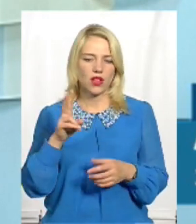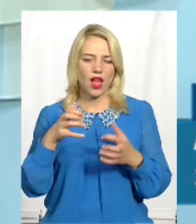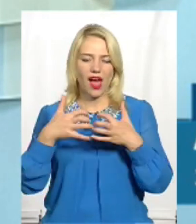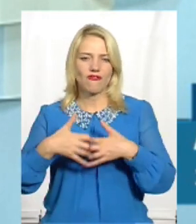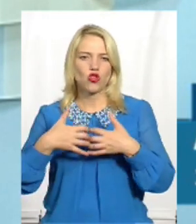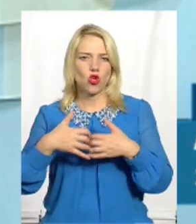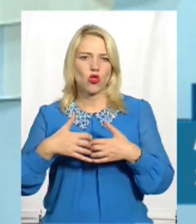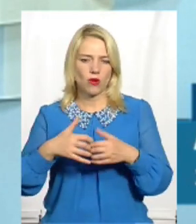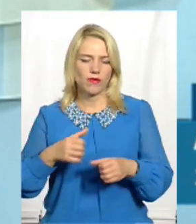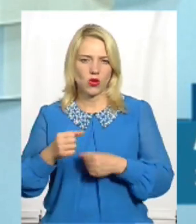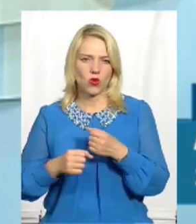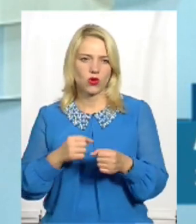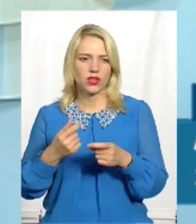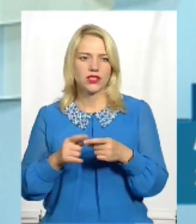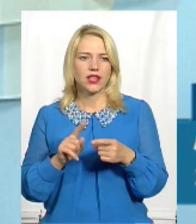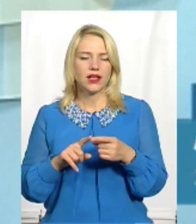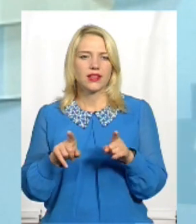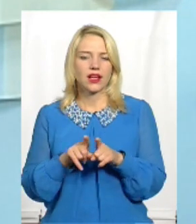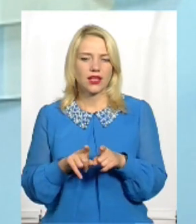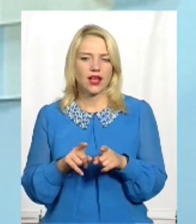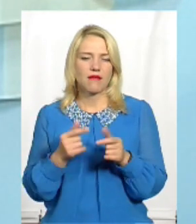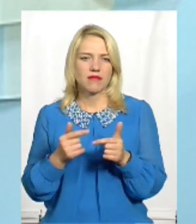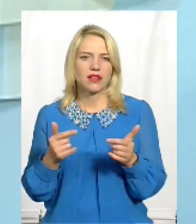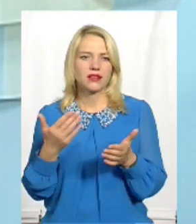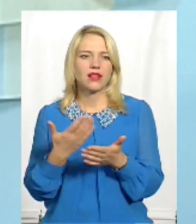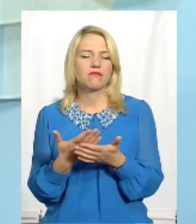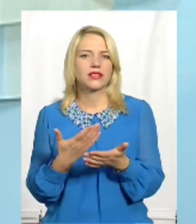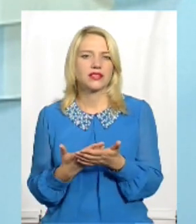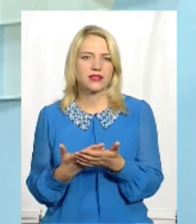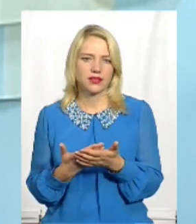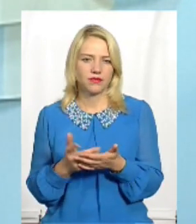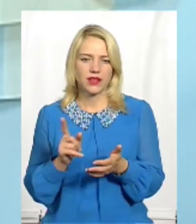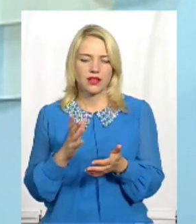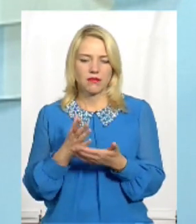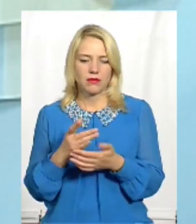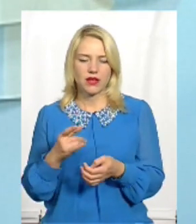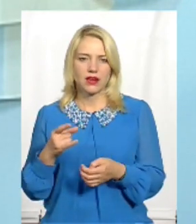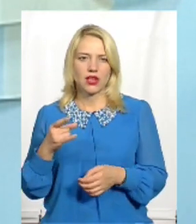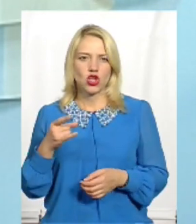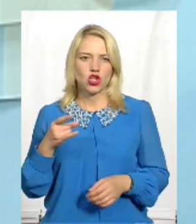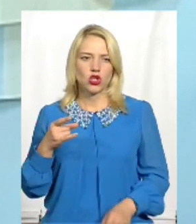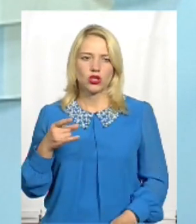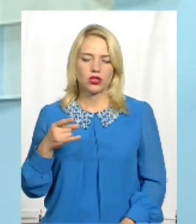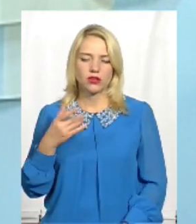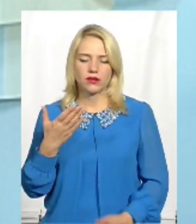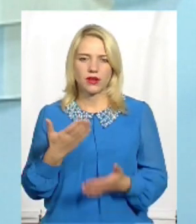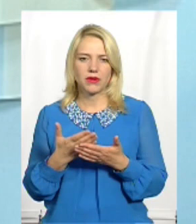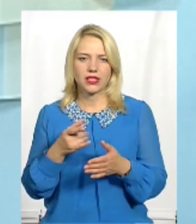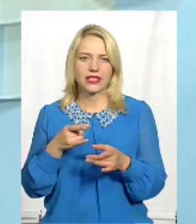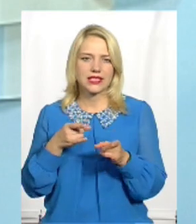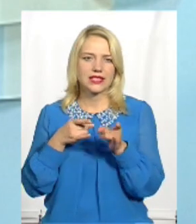ходом. Це є просто така превентивна міра, якщо, наприклад, є якийсь затор, його можна об'їхати, або